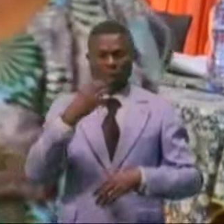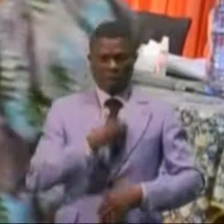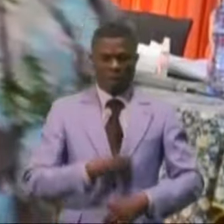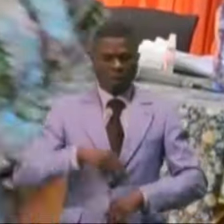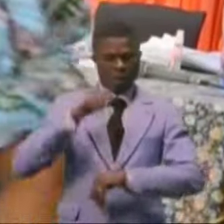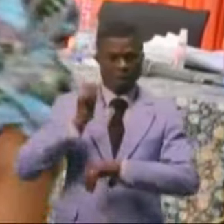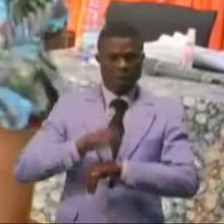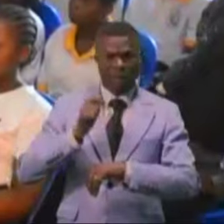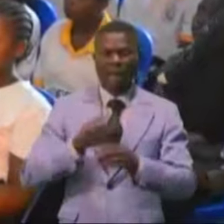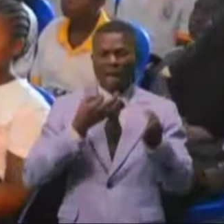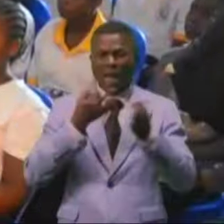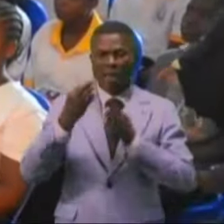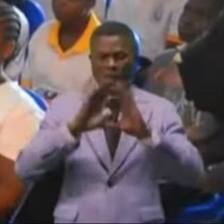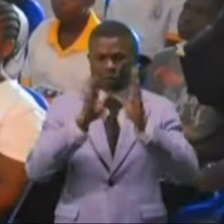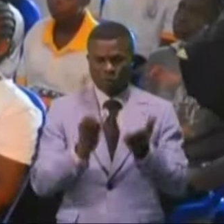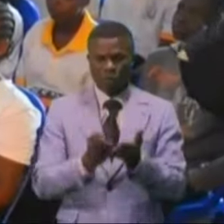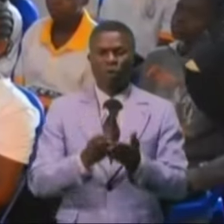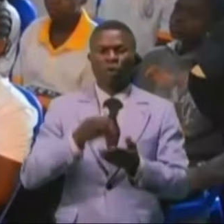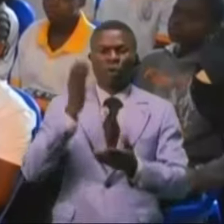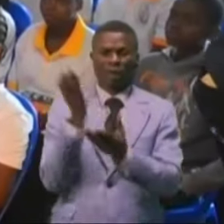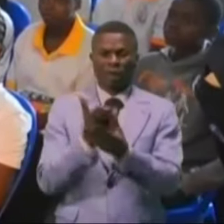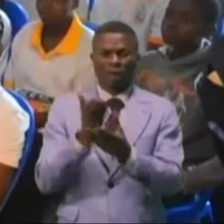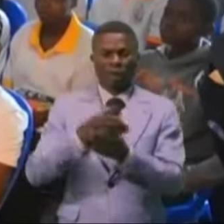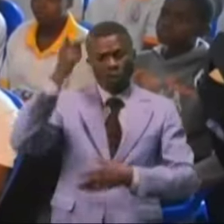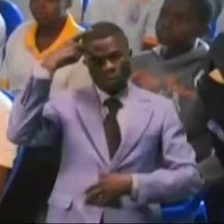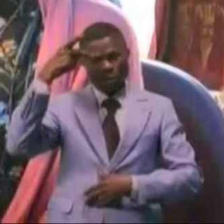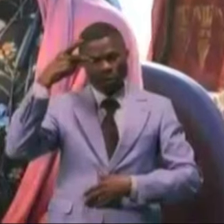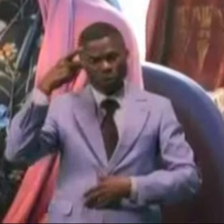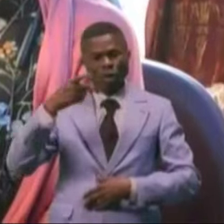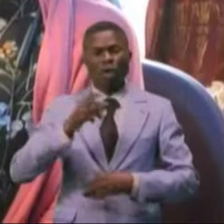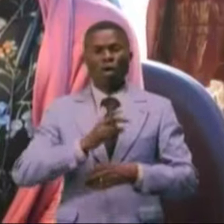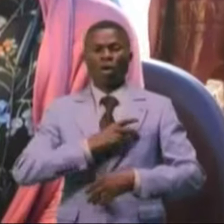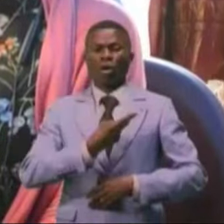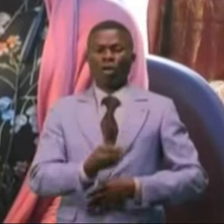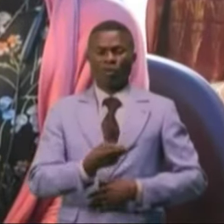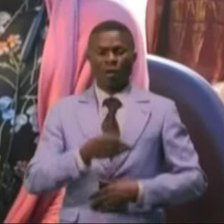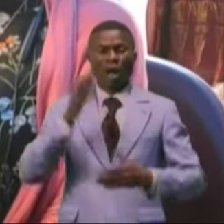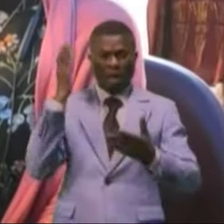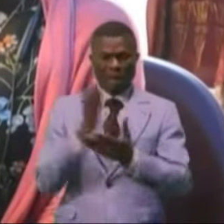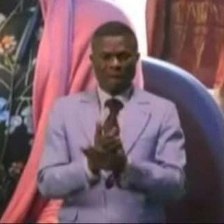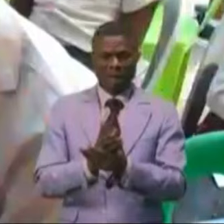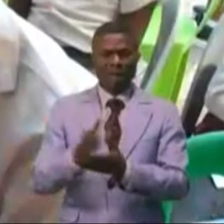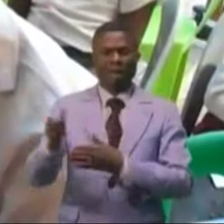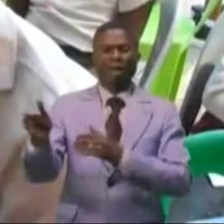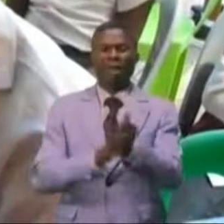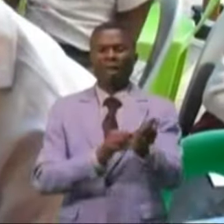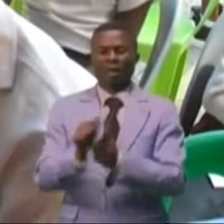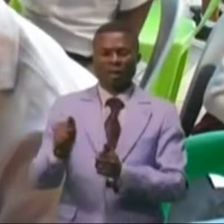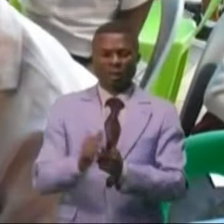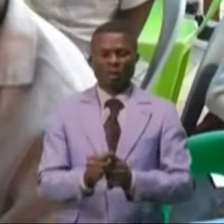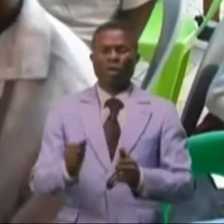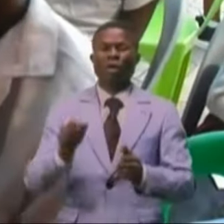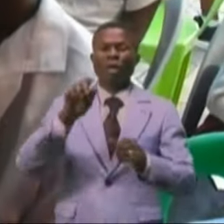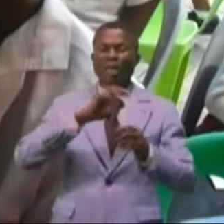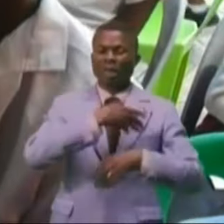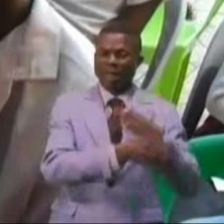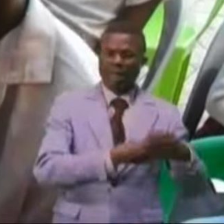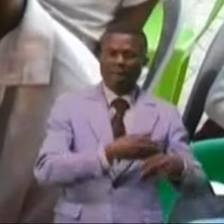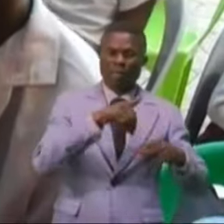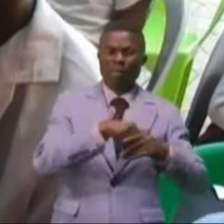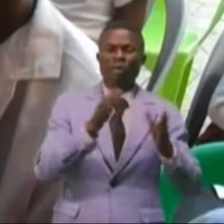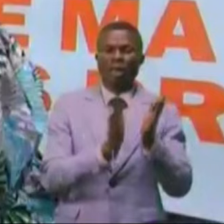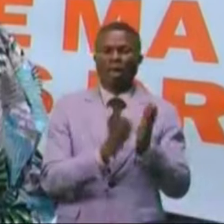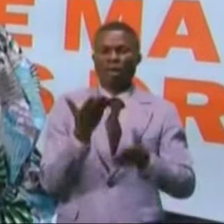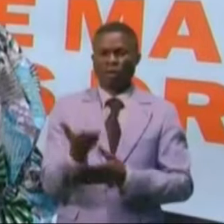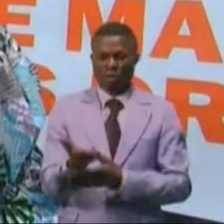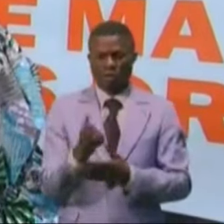a rappelé le cadre juridique et politique ayant pour vocation de combattre et d'éradiquer le harcèlement sexuel en milieu scolaire.